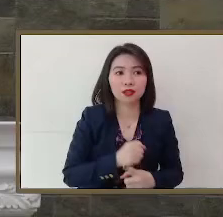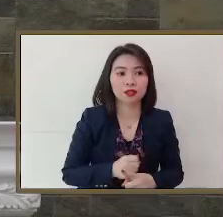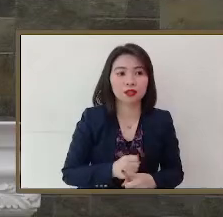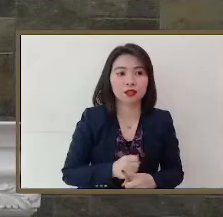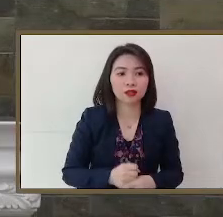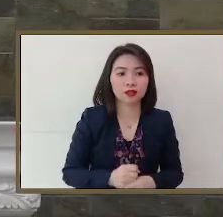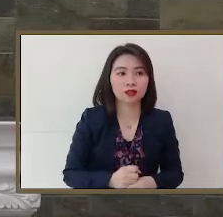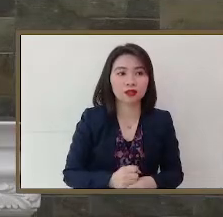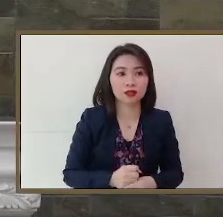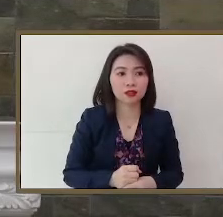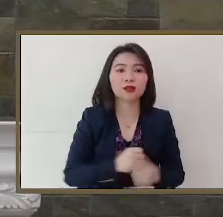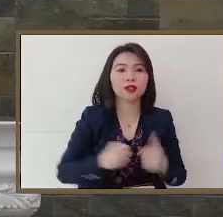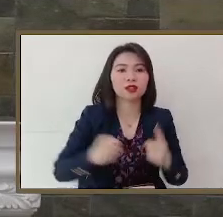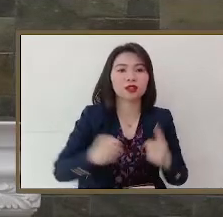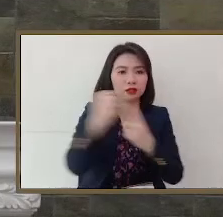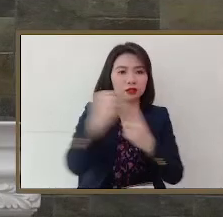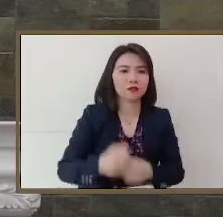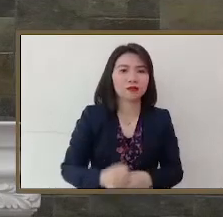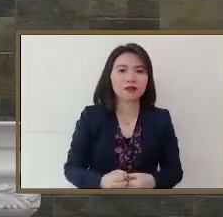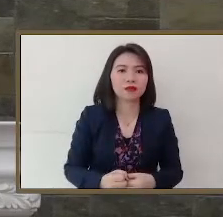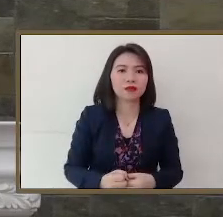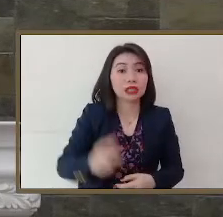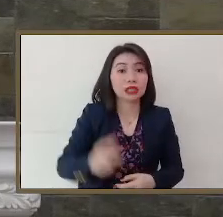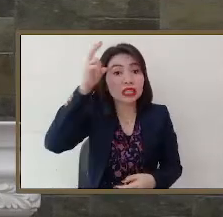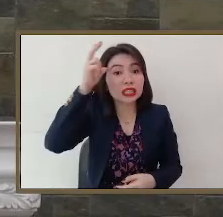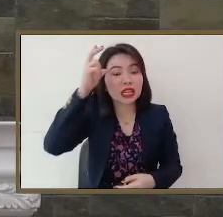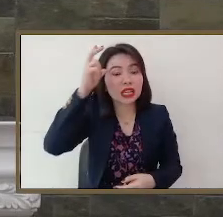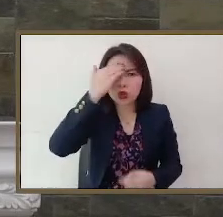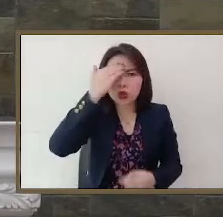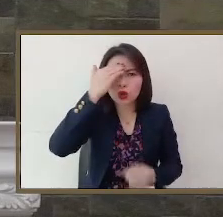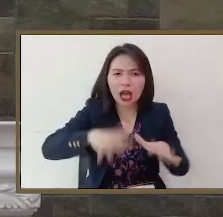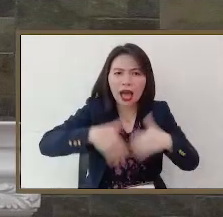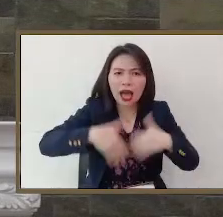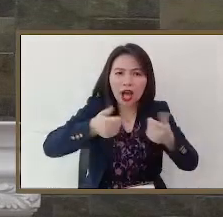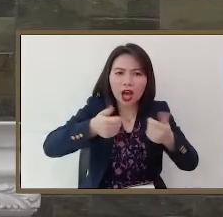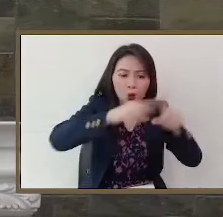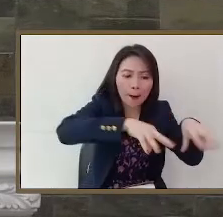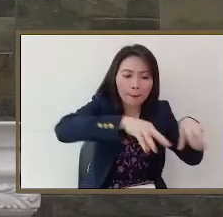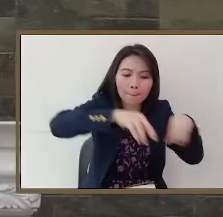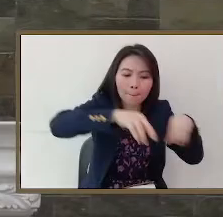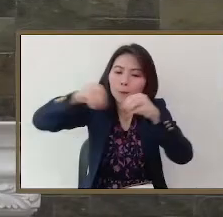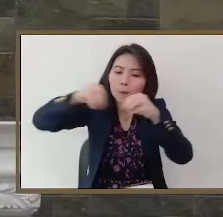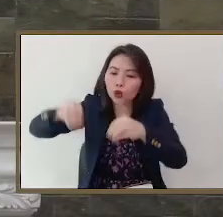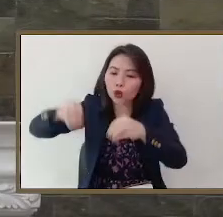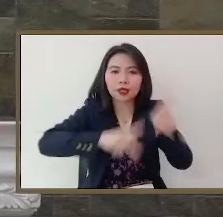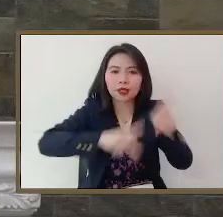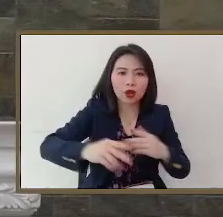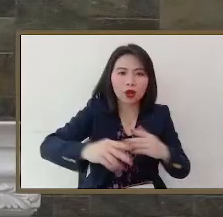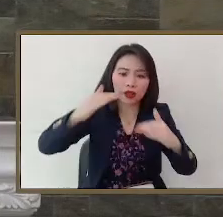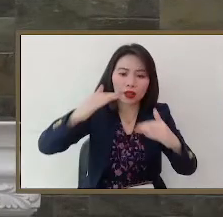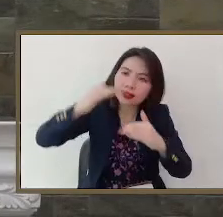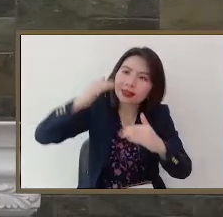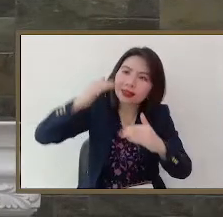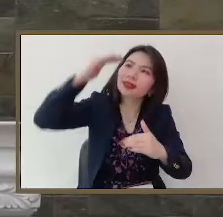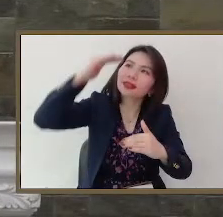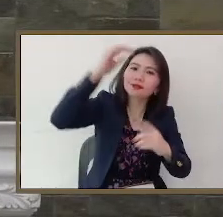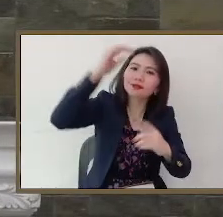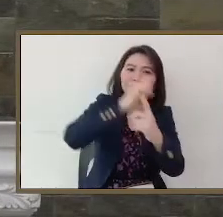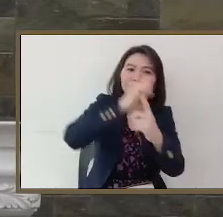Satan knows how to put people at the top. Okay? Now, look at